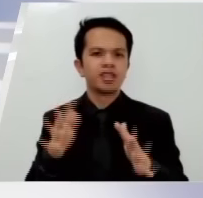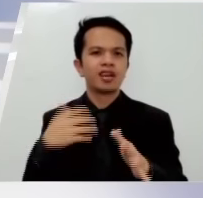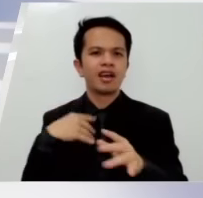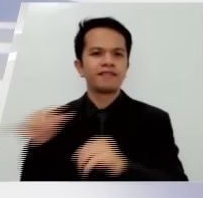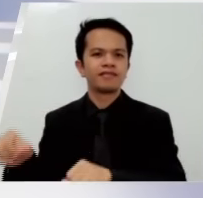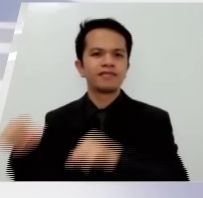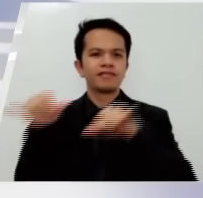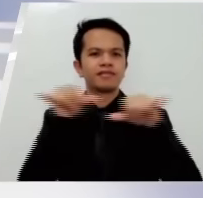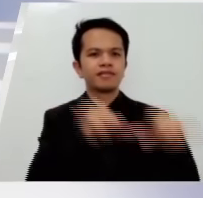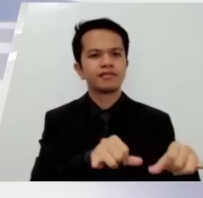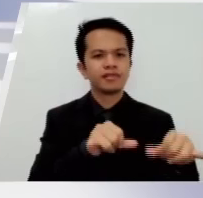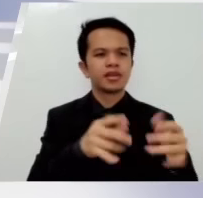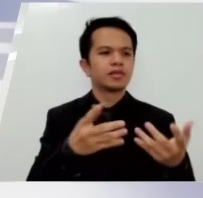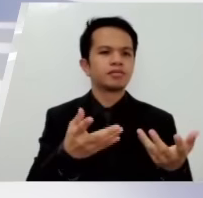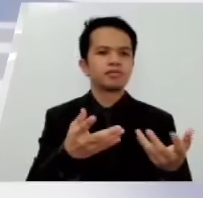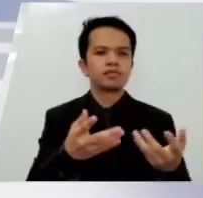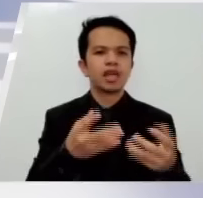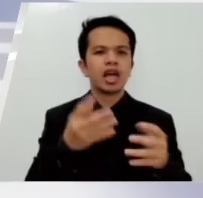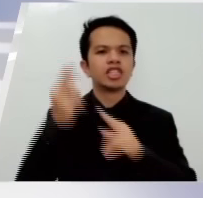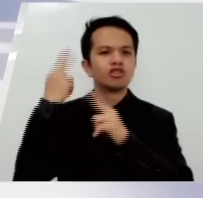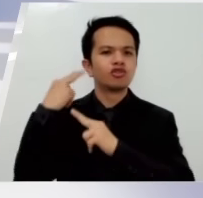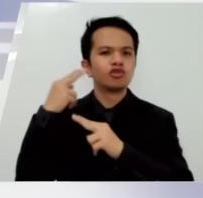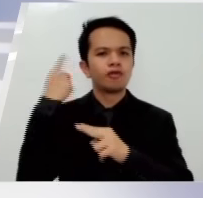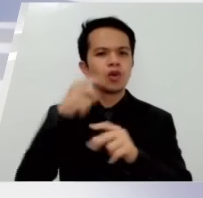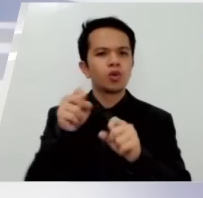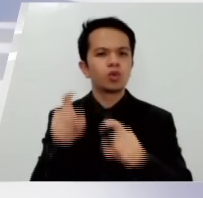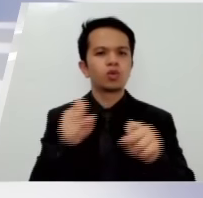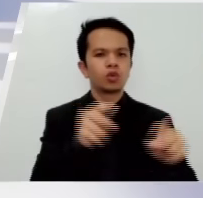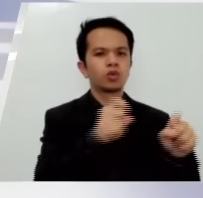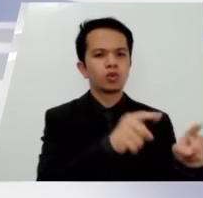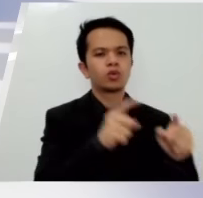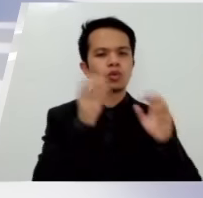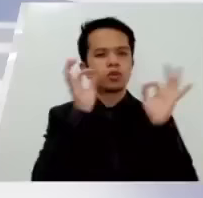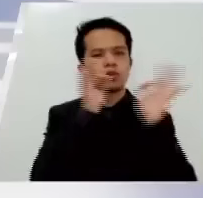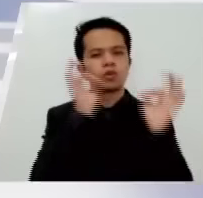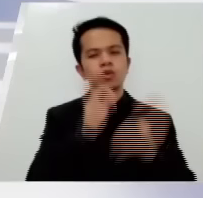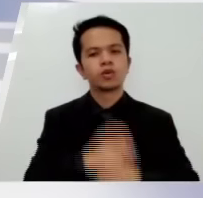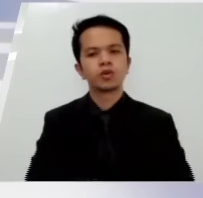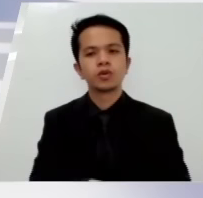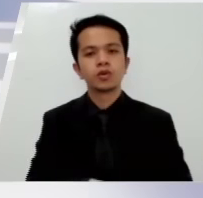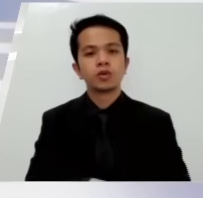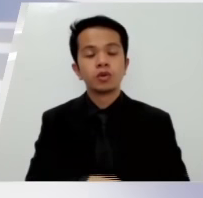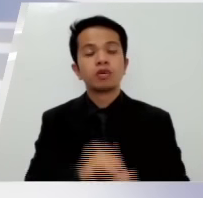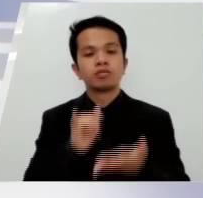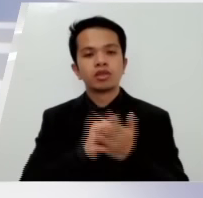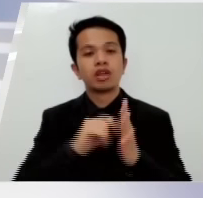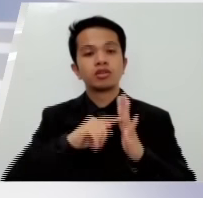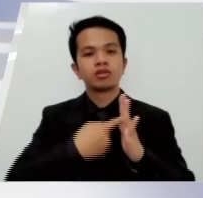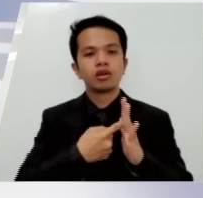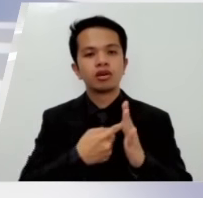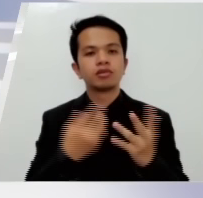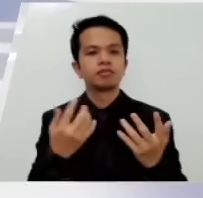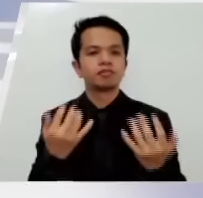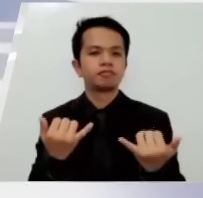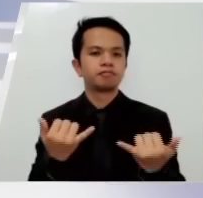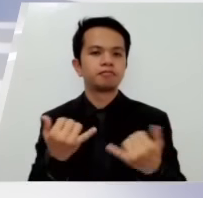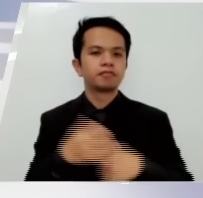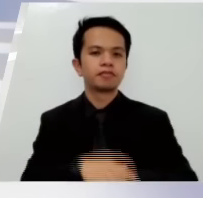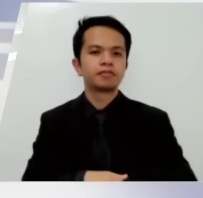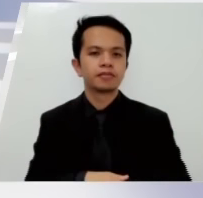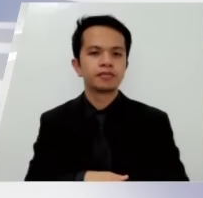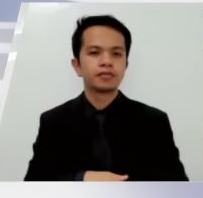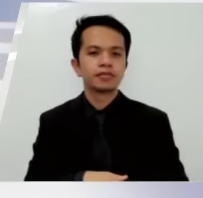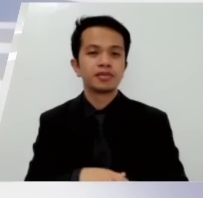na history sa pagbibentay ng droga. Doon nagsimula hanggang sa yun. Napunta